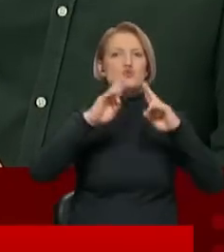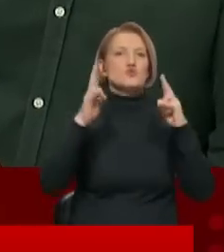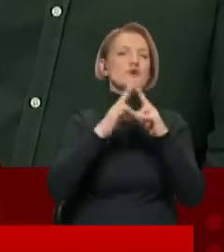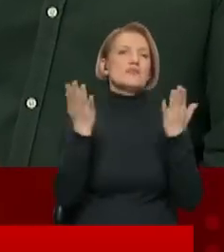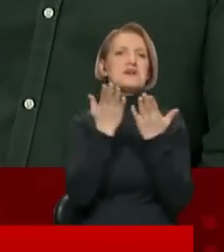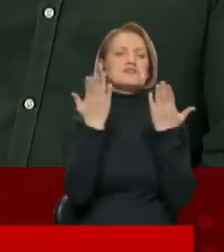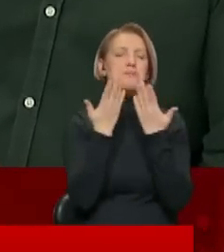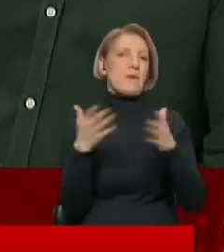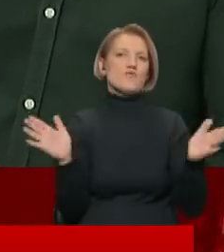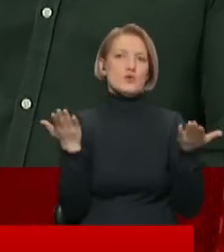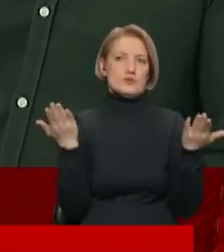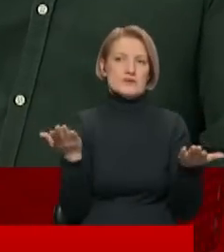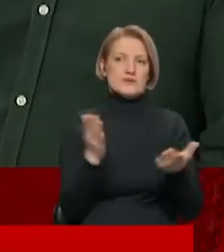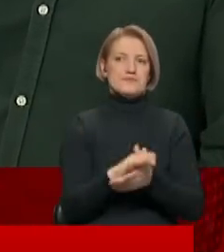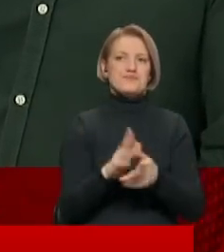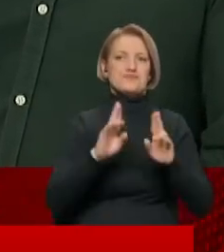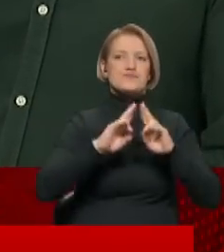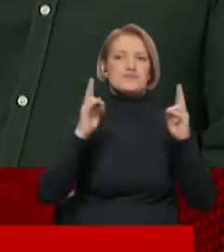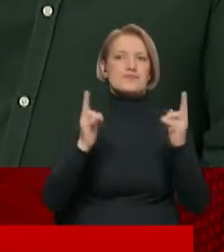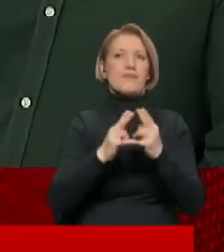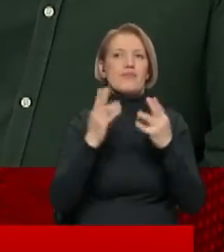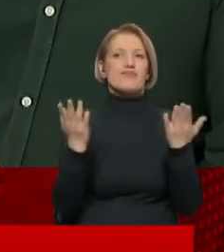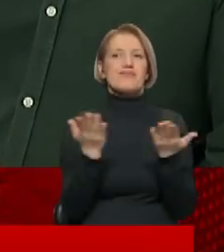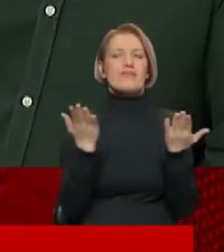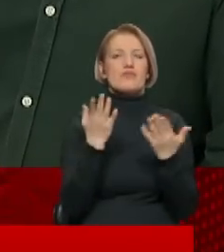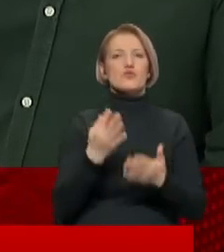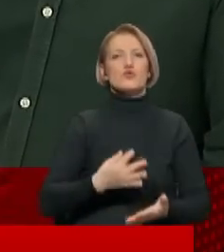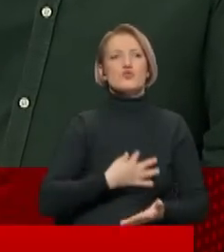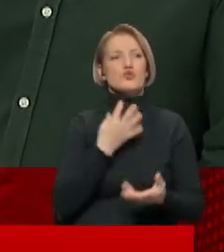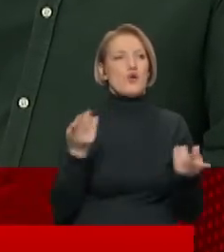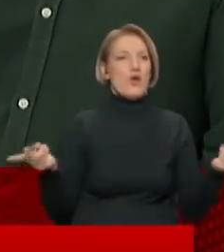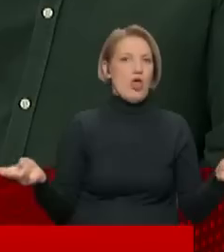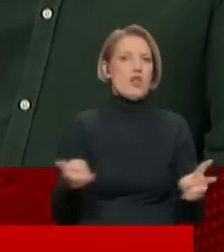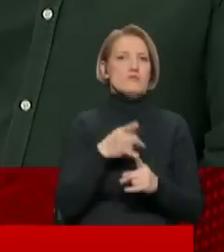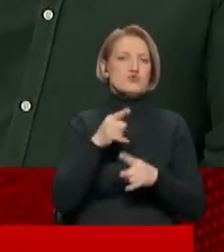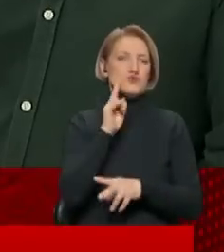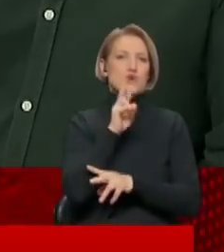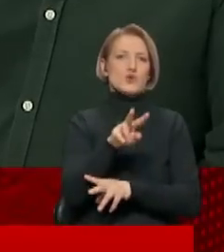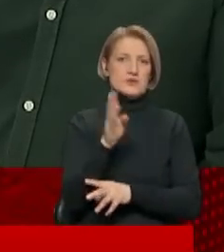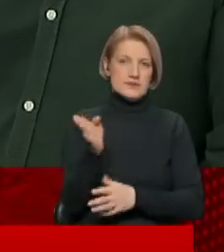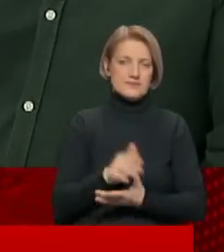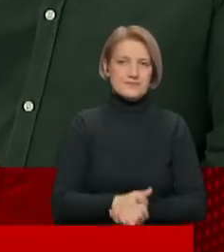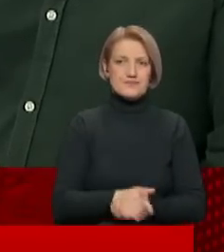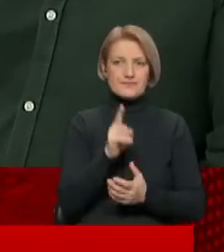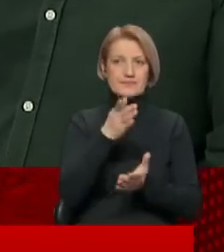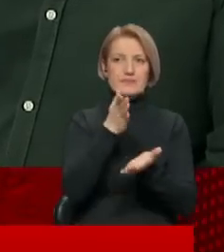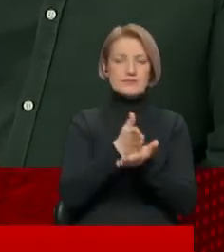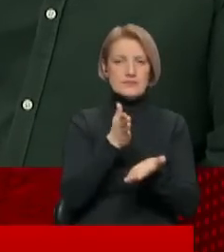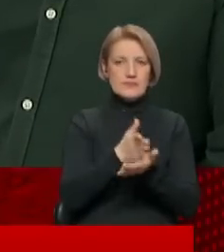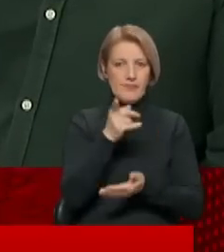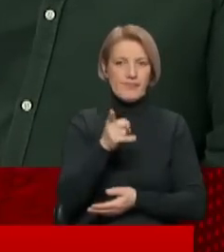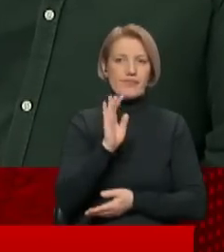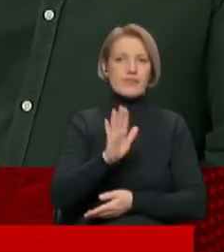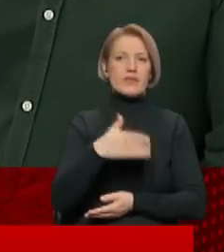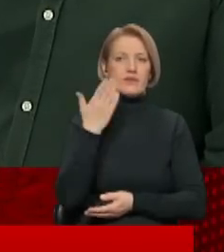nasıl çökertilir dünyada Hani nasıl umutlar öldürülür bunun görüntüsü bir mezarlık ve